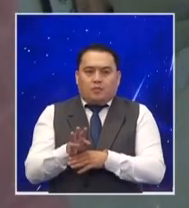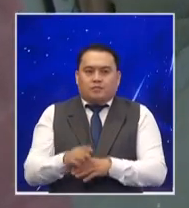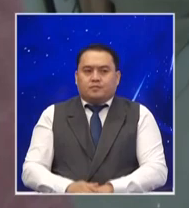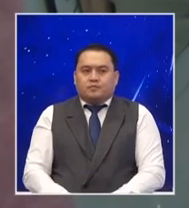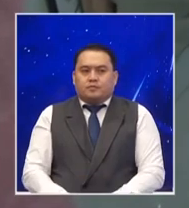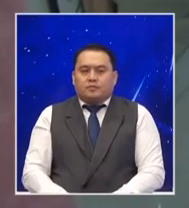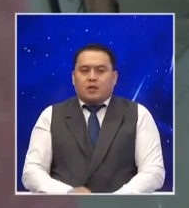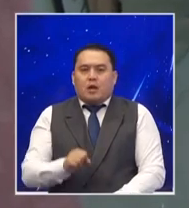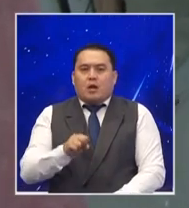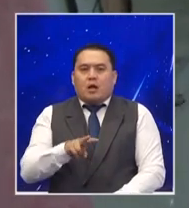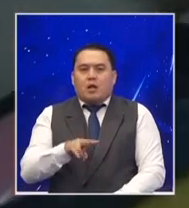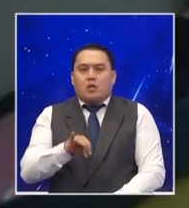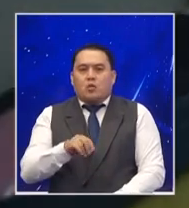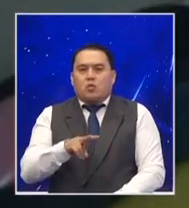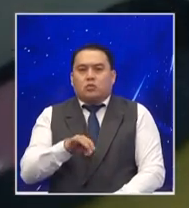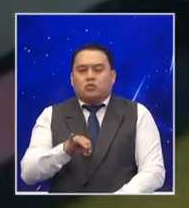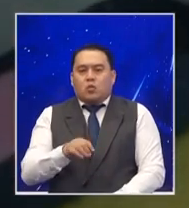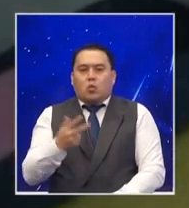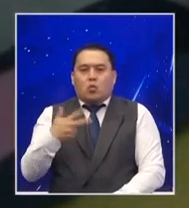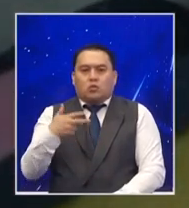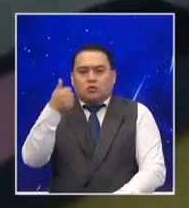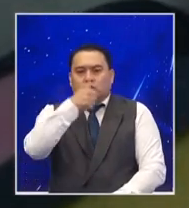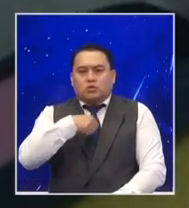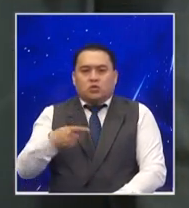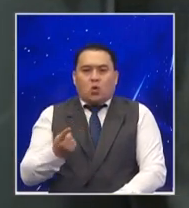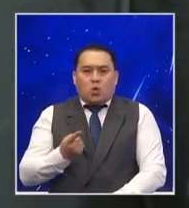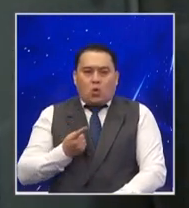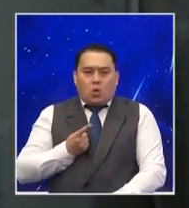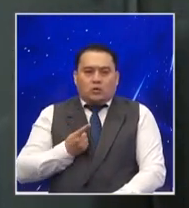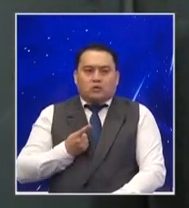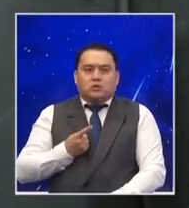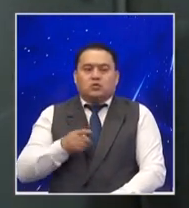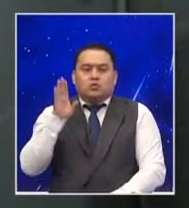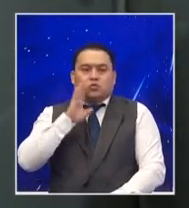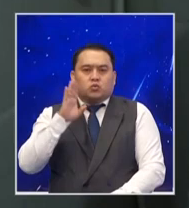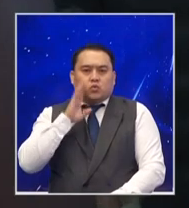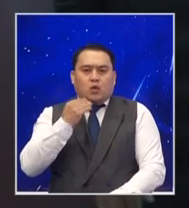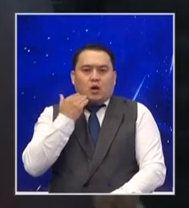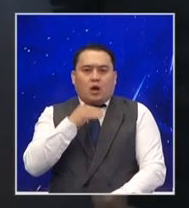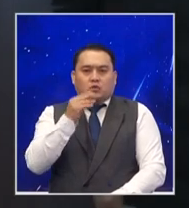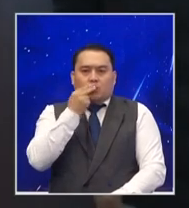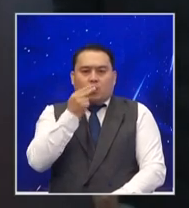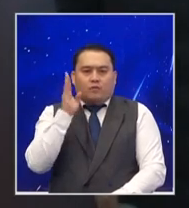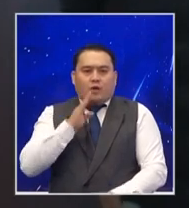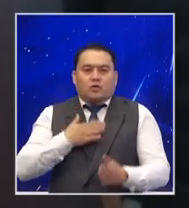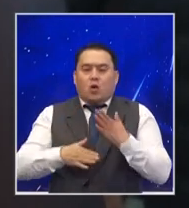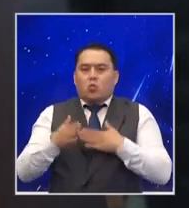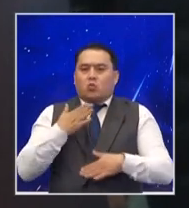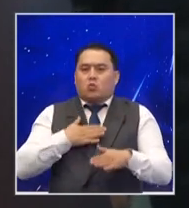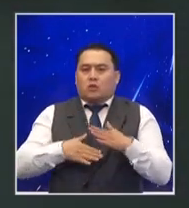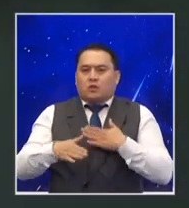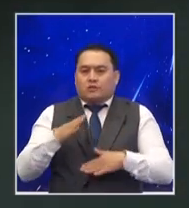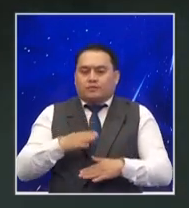тұрғыны Алмагүл Мұсабаева бұл күнді 30 жыл күттік дейді. Шүмектен сарқырап ағып тұрған сапалы ауыз суды көргенде қуанышында